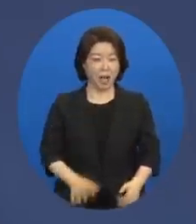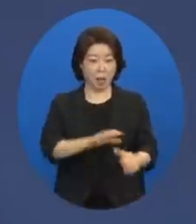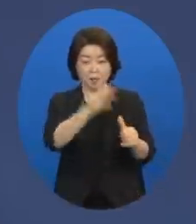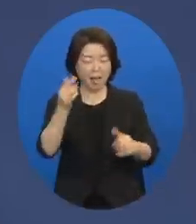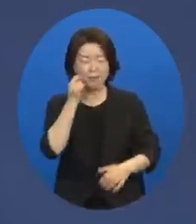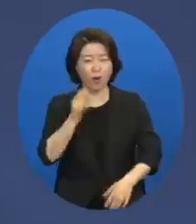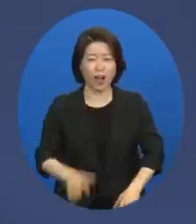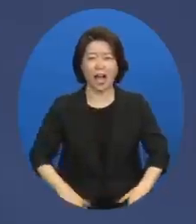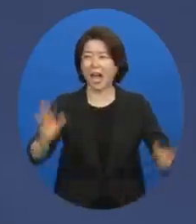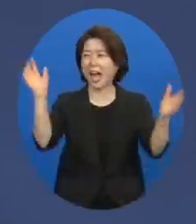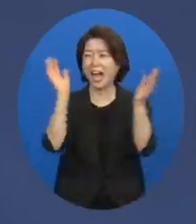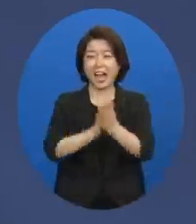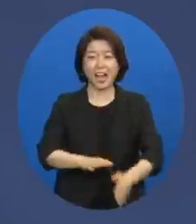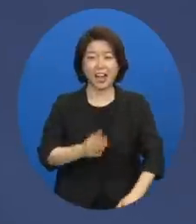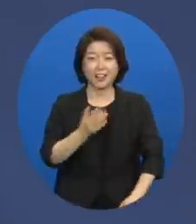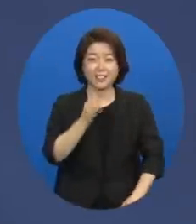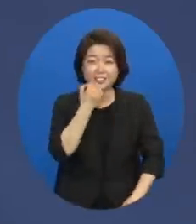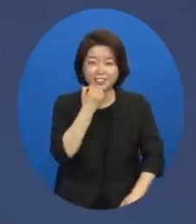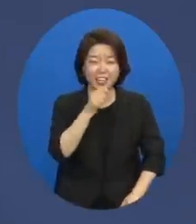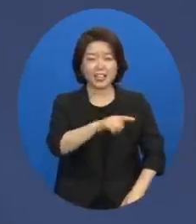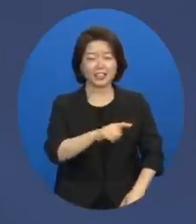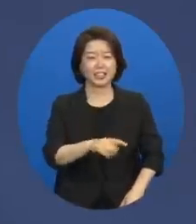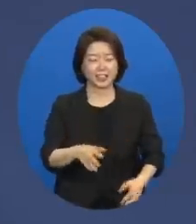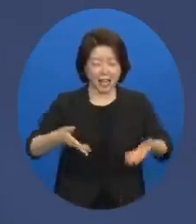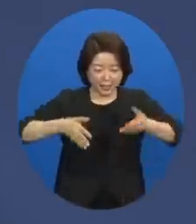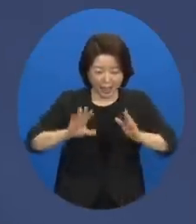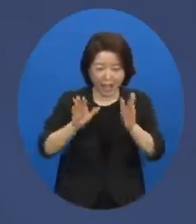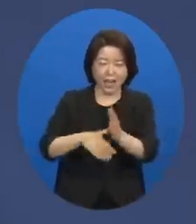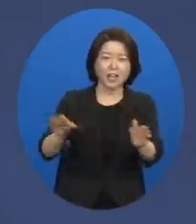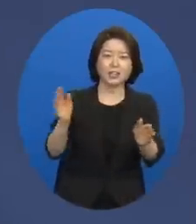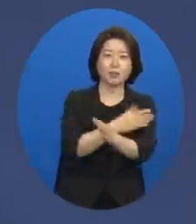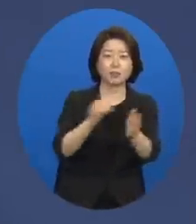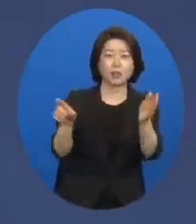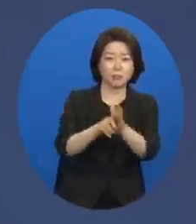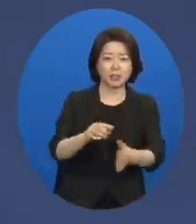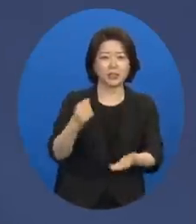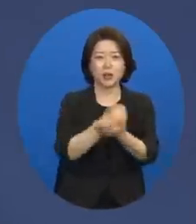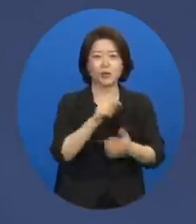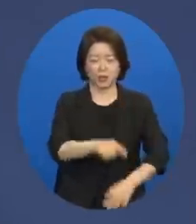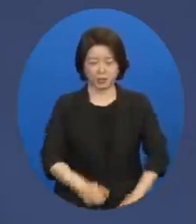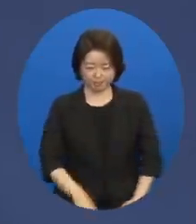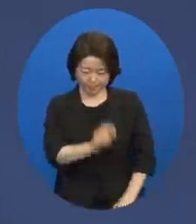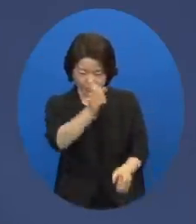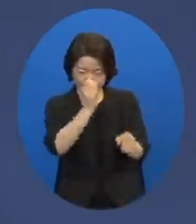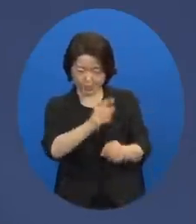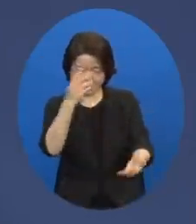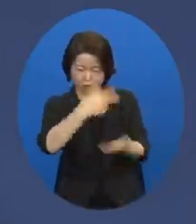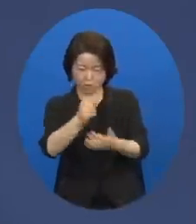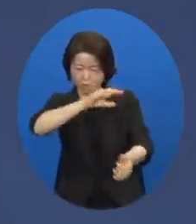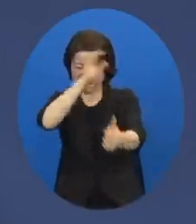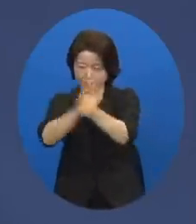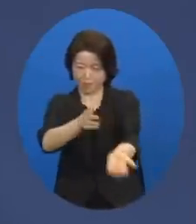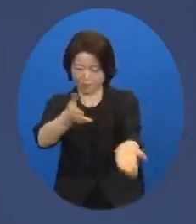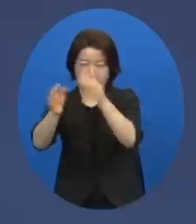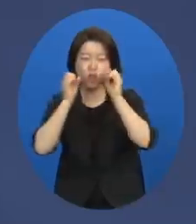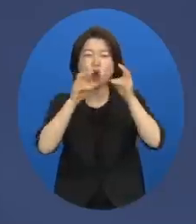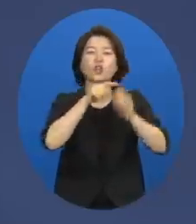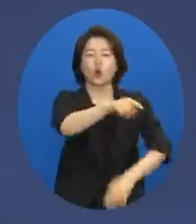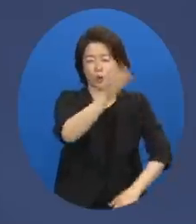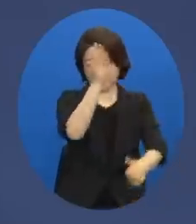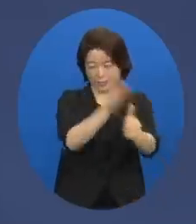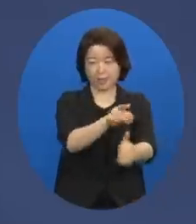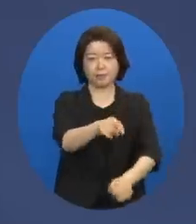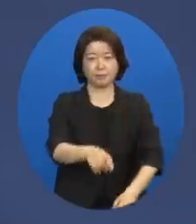없어요. 그게 모태신앙의 애환이야. 넌 이미 바쳐졌단다. 넌 선교사란다.